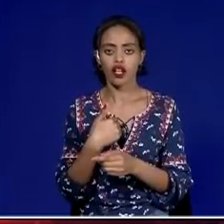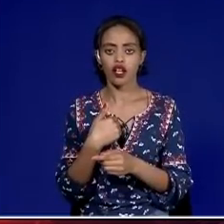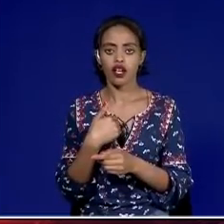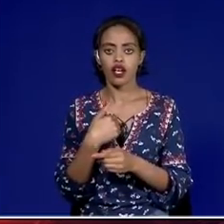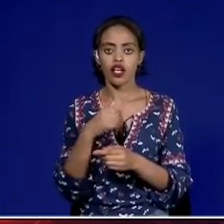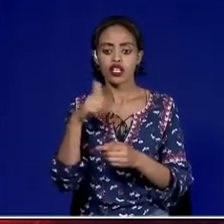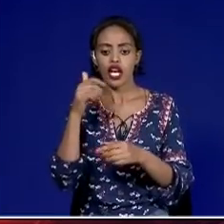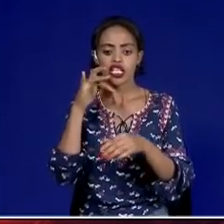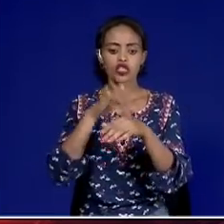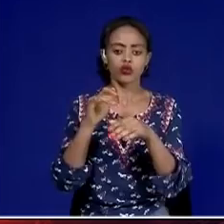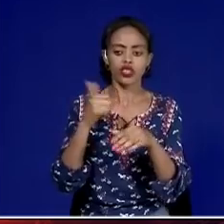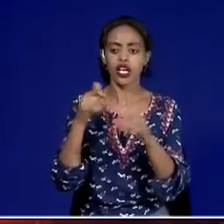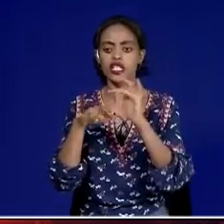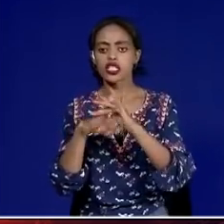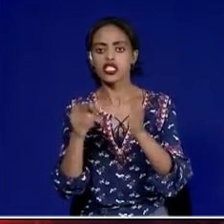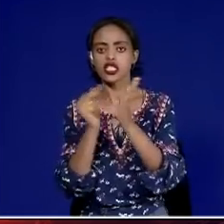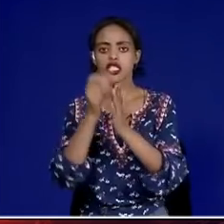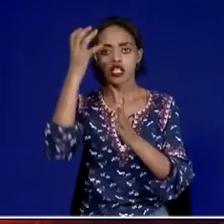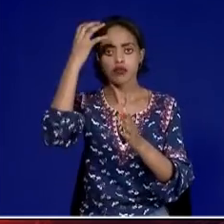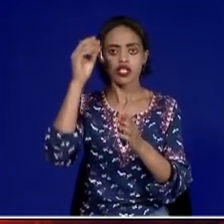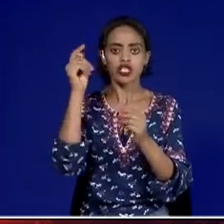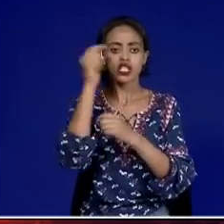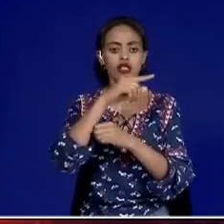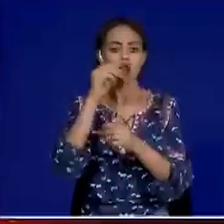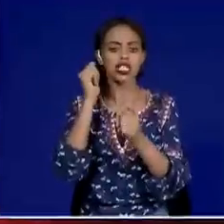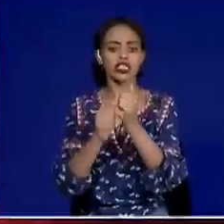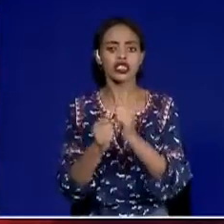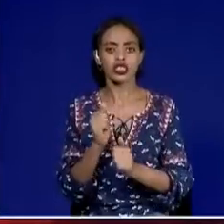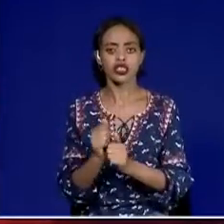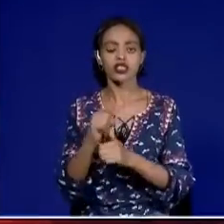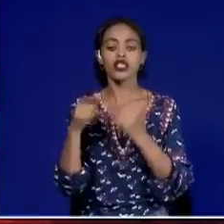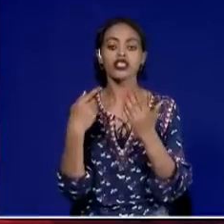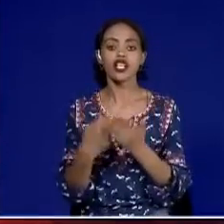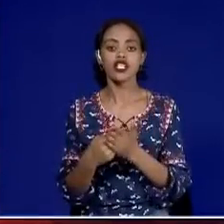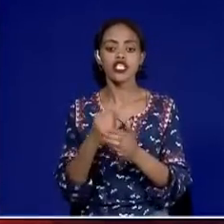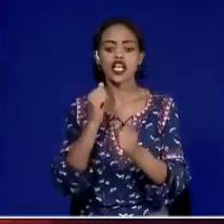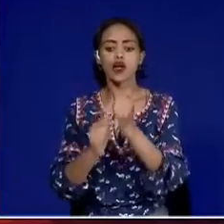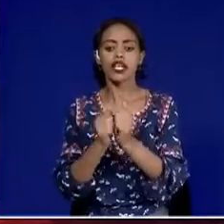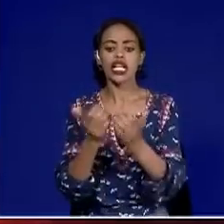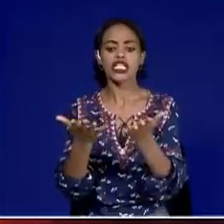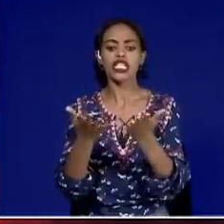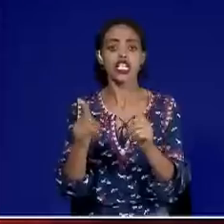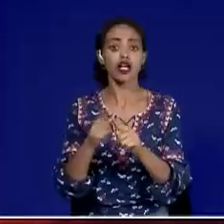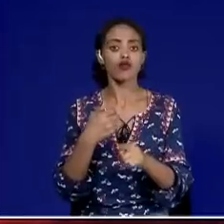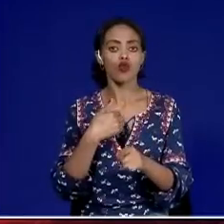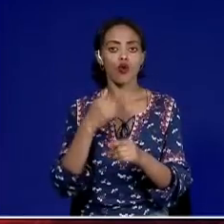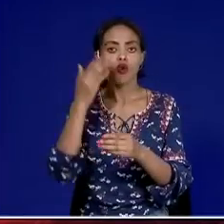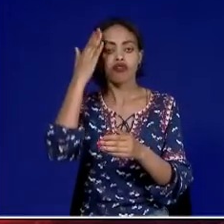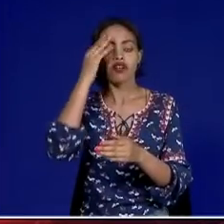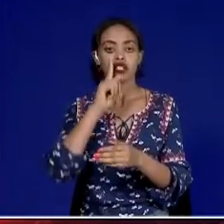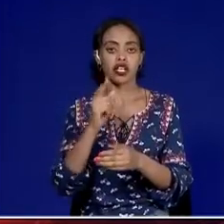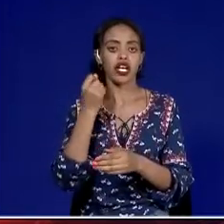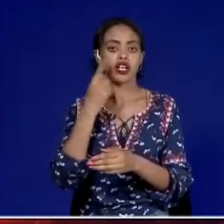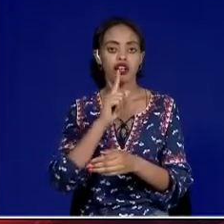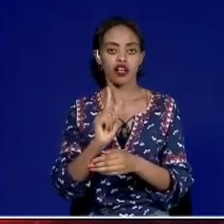ነቲ ሓደይ ትንኩስ ነቲ ሓደ ግዛዕብል ሕገ መንግስቲ ቀትሪ መዓልቲ ይጥሕስ ስለዚ ክበታትን ድሌት ከም ዘለዎ ትርዳ ኢኻ በቃኻ ክበሃል ክኽእል